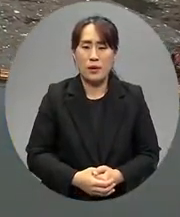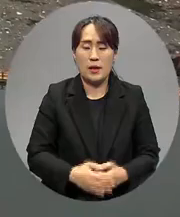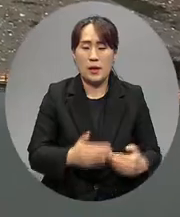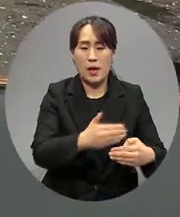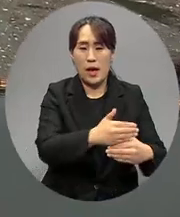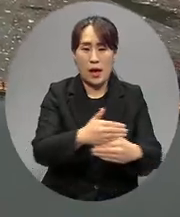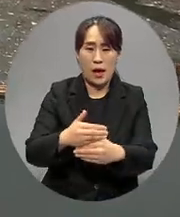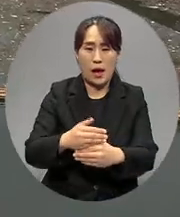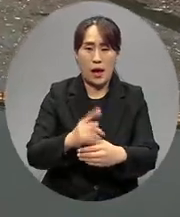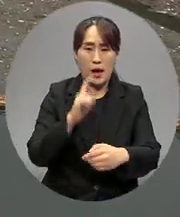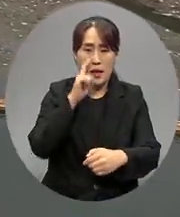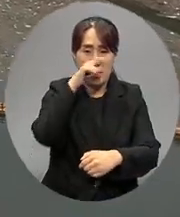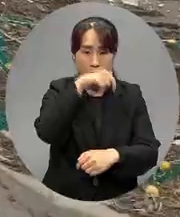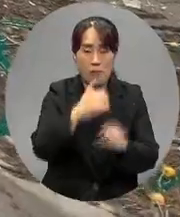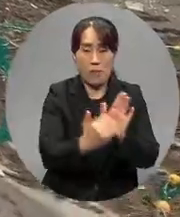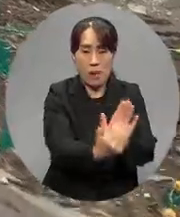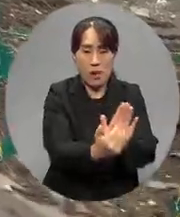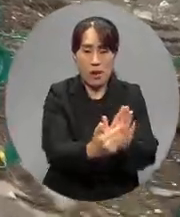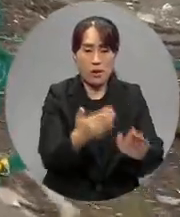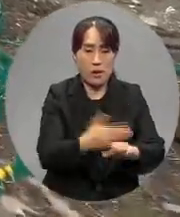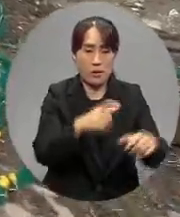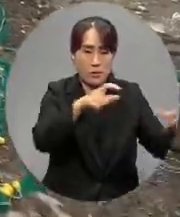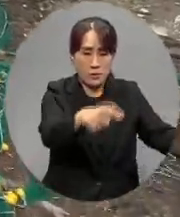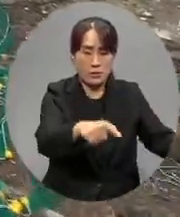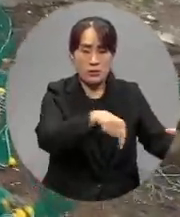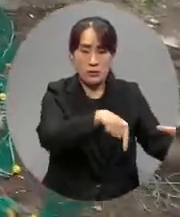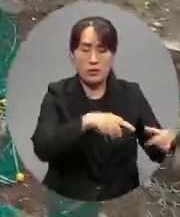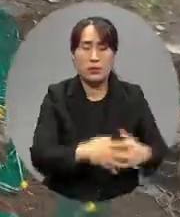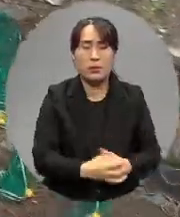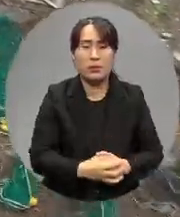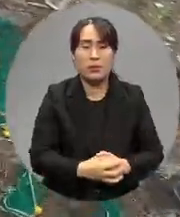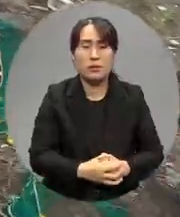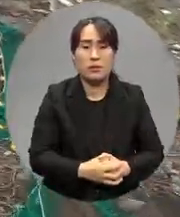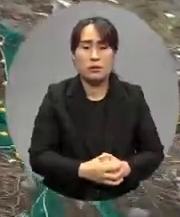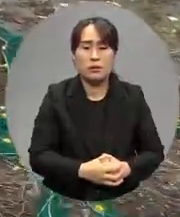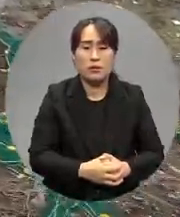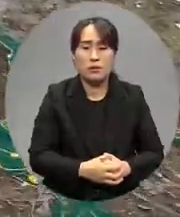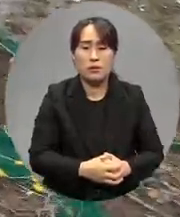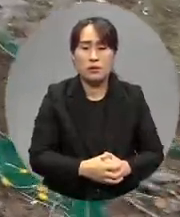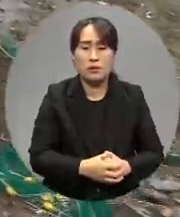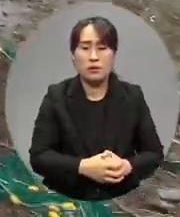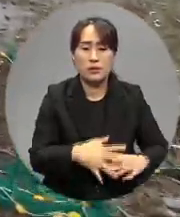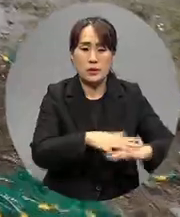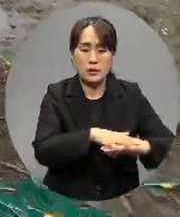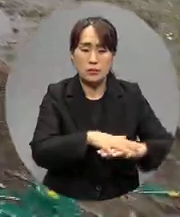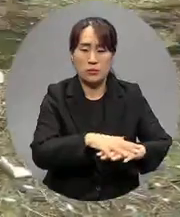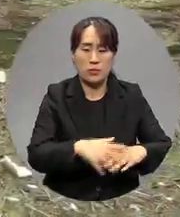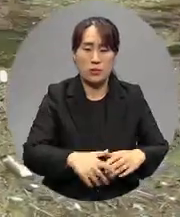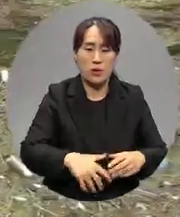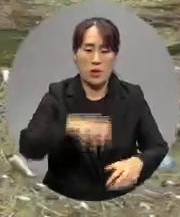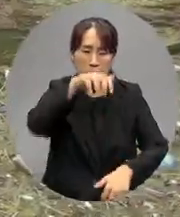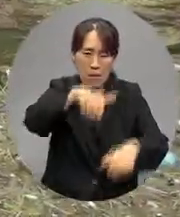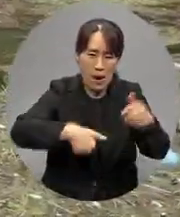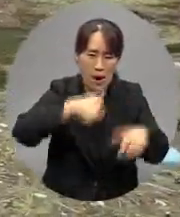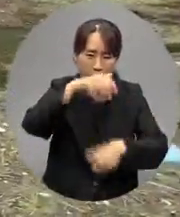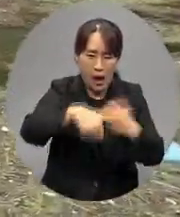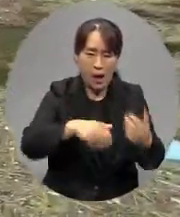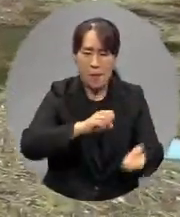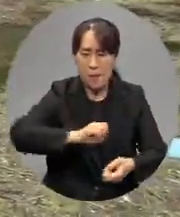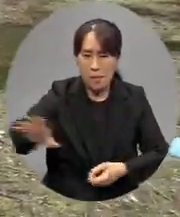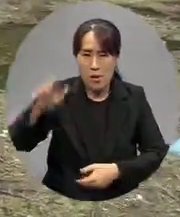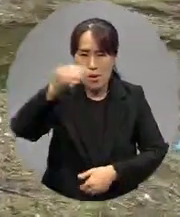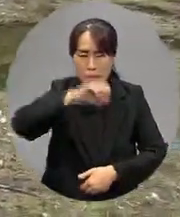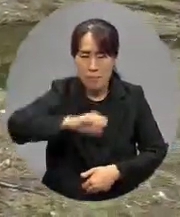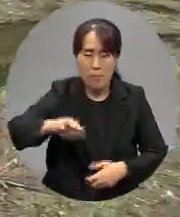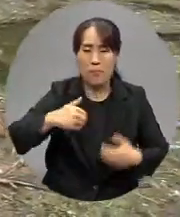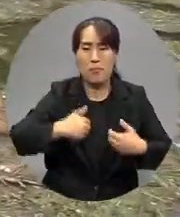차단막으로 쓰레기를 막아놓은 대청호 상류의 또 다른 지점. 그물에 묶어놓은 쓰레기를 굴삭기로 끌어올리는 작업이 한창입니다.